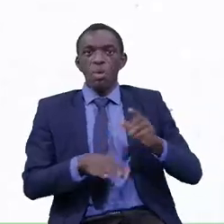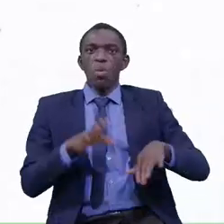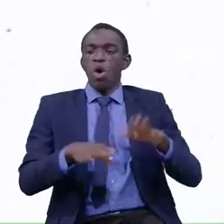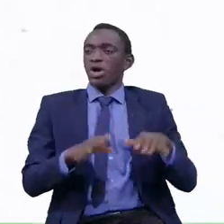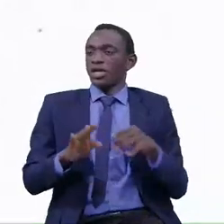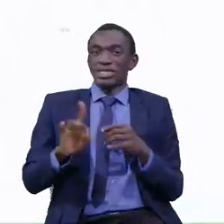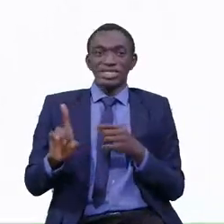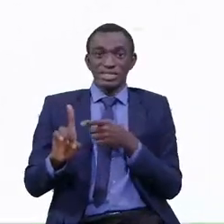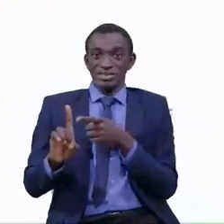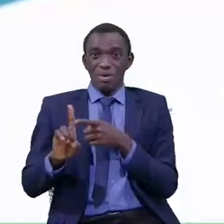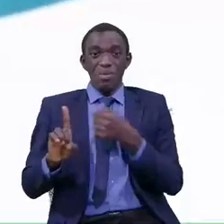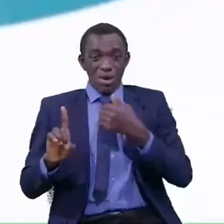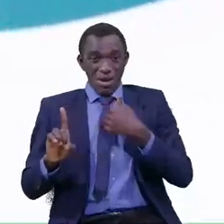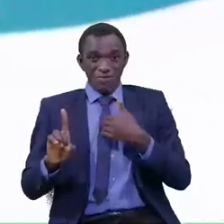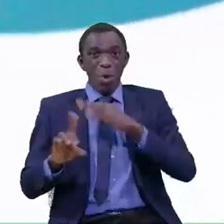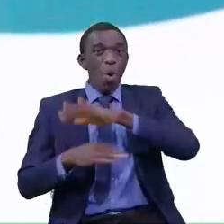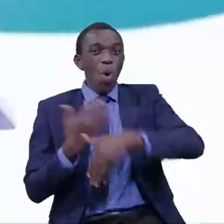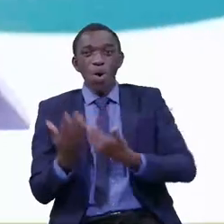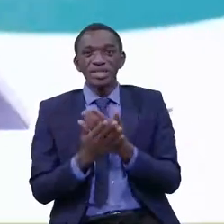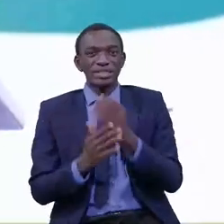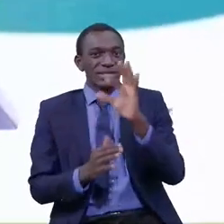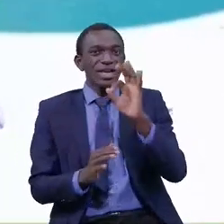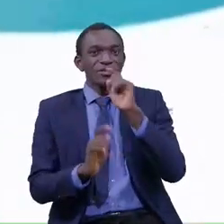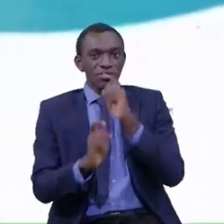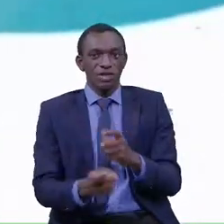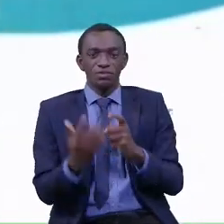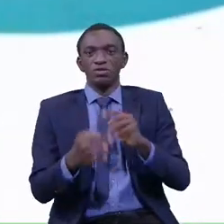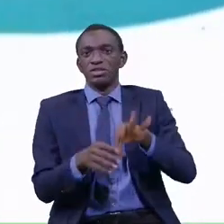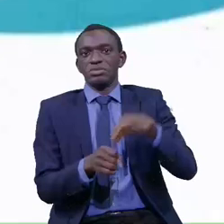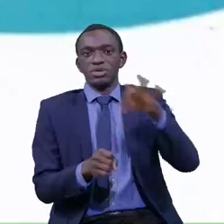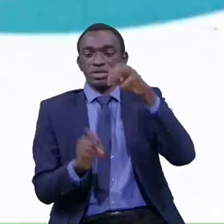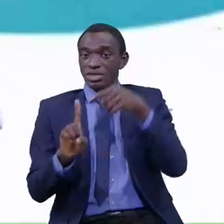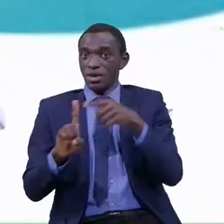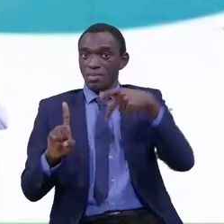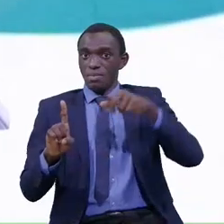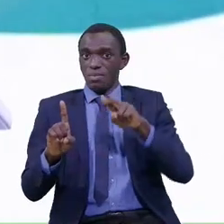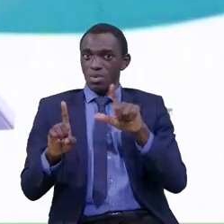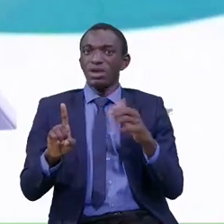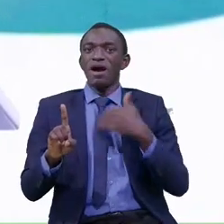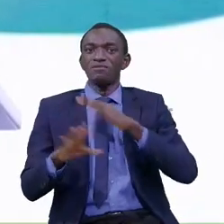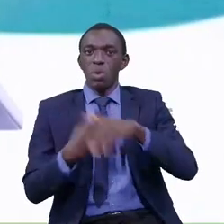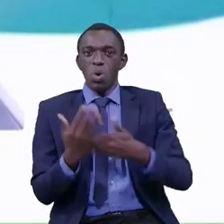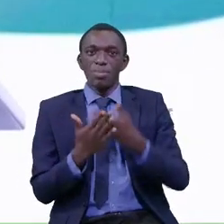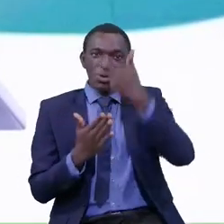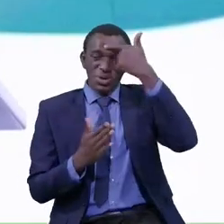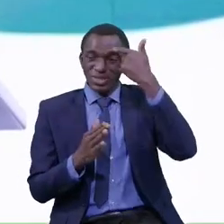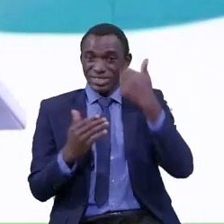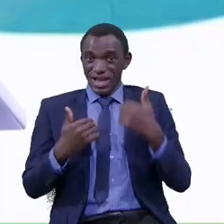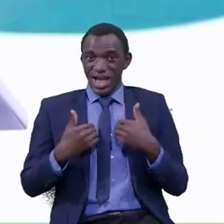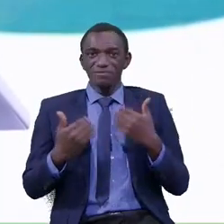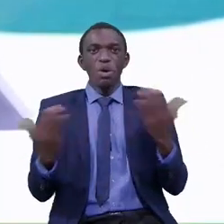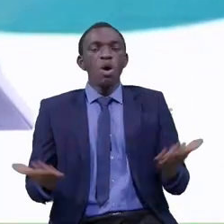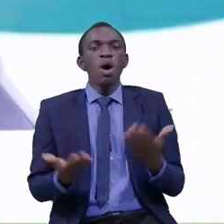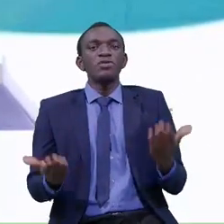de l'esprit, l'apôtre Paul les avait. Parce qu'ils sont disponibles pour les suivants de Christ dans le Nouveau